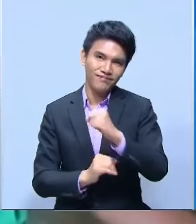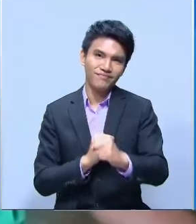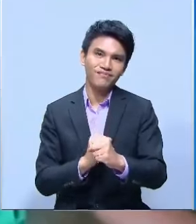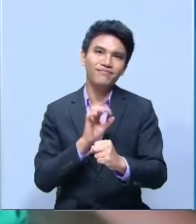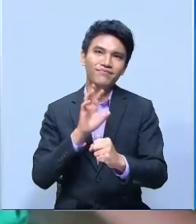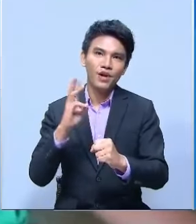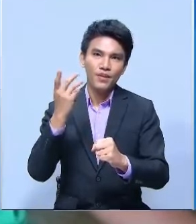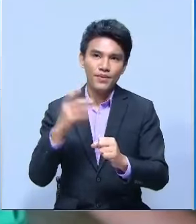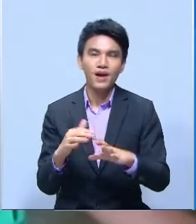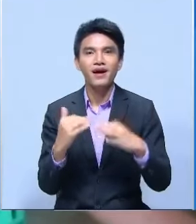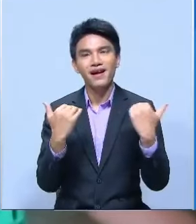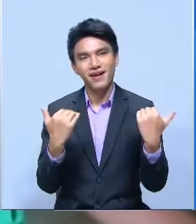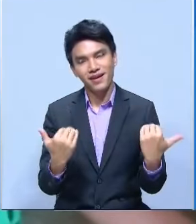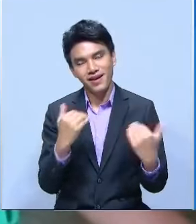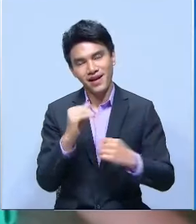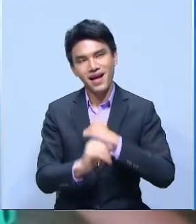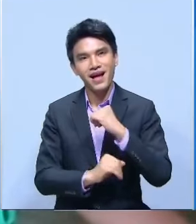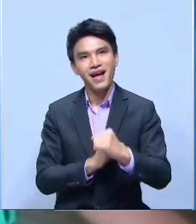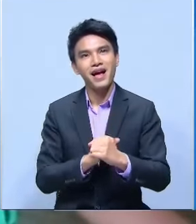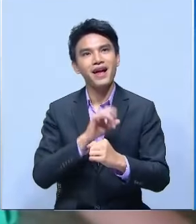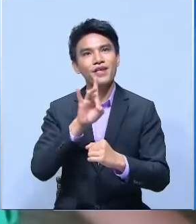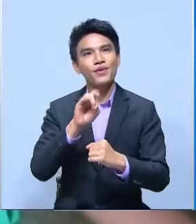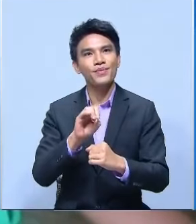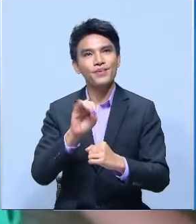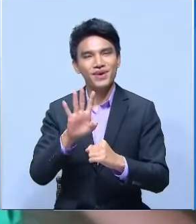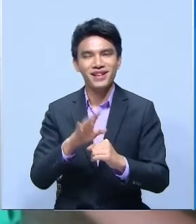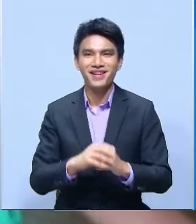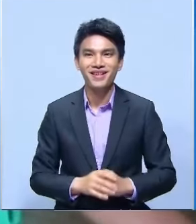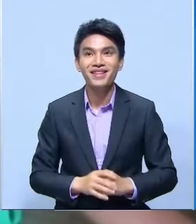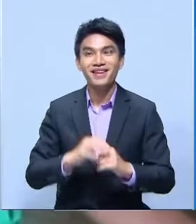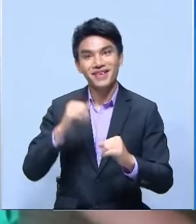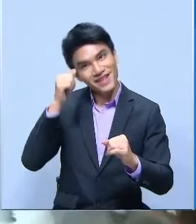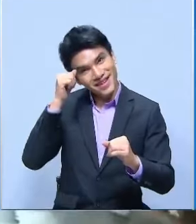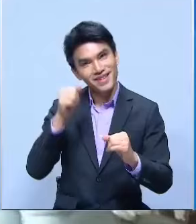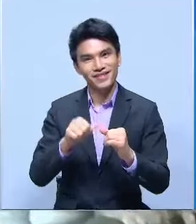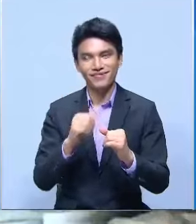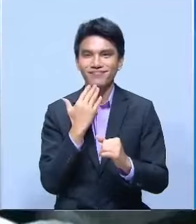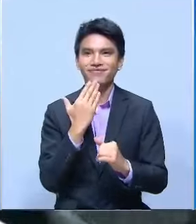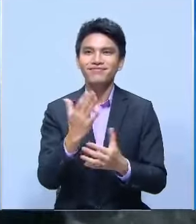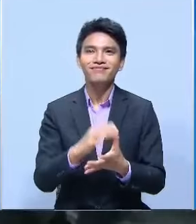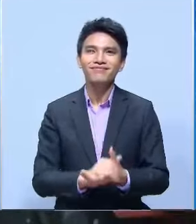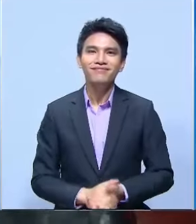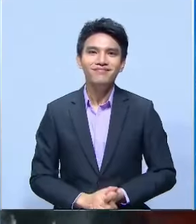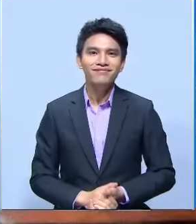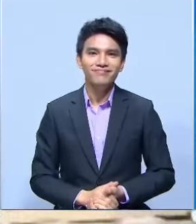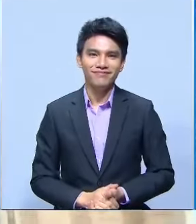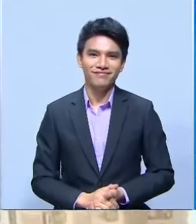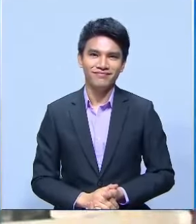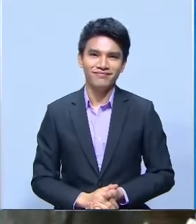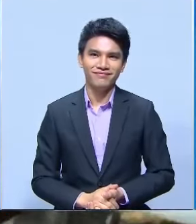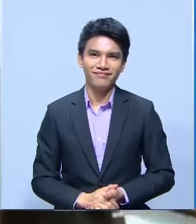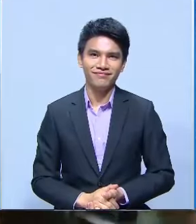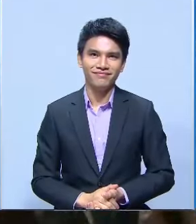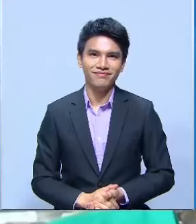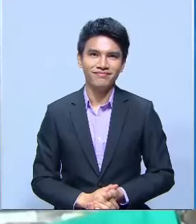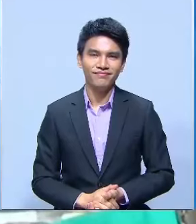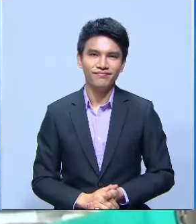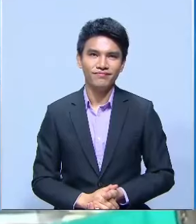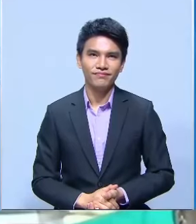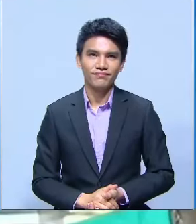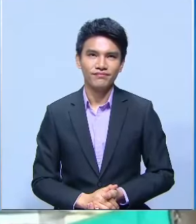นปัจจุบันท่านอายุ84ปีแล้วนะคะก็ยังจำได้แม่นยำจนถึงทุกวันนี้ค่ะ โยมหน้